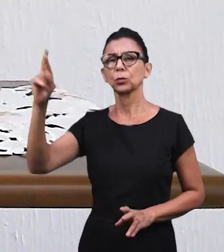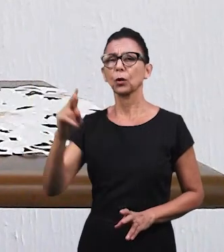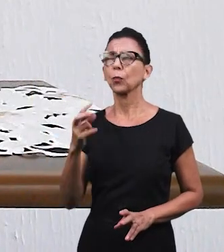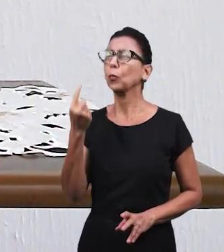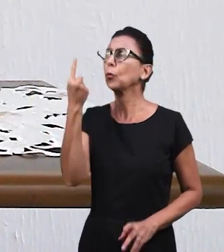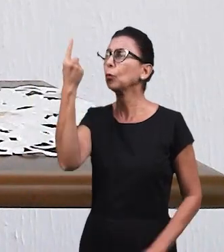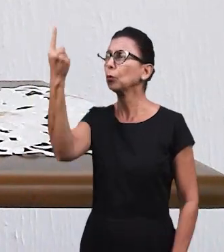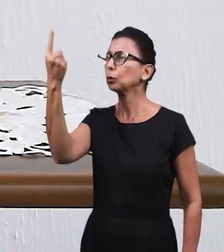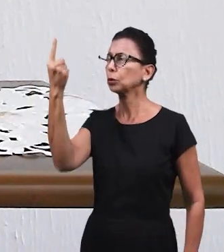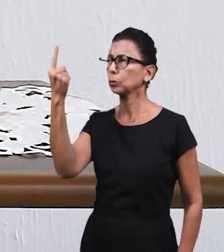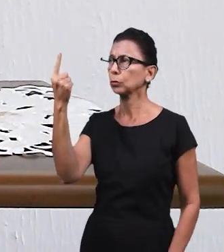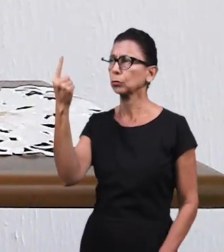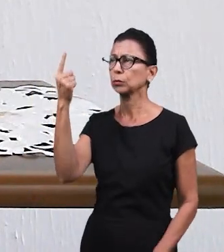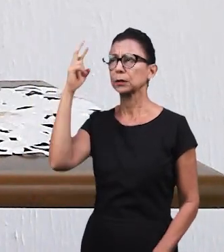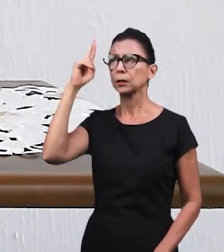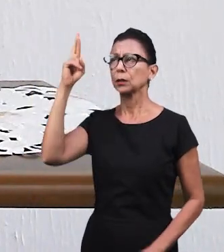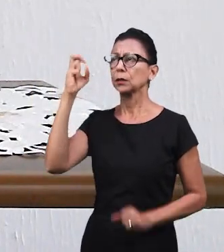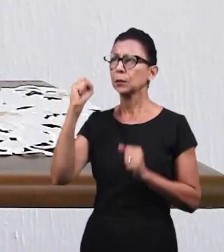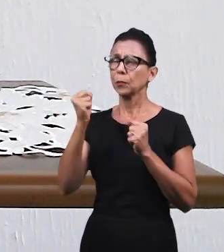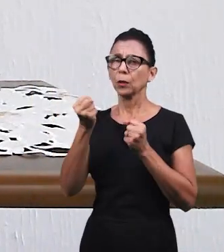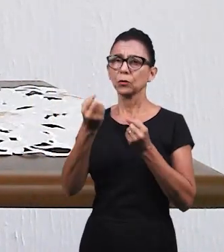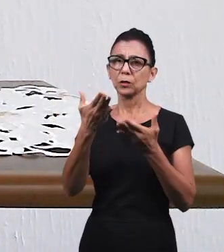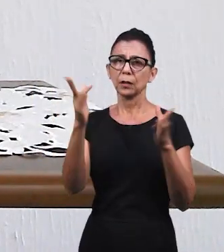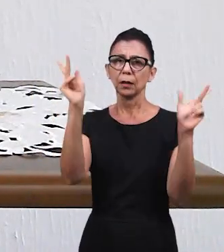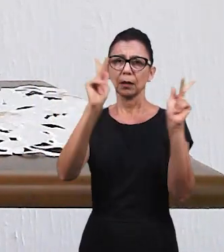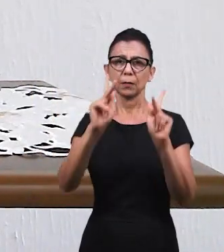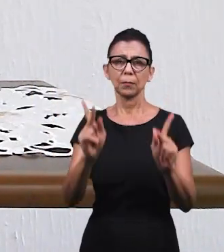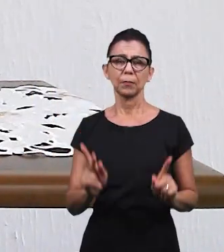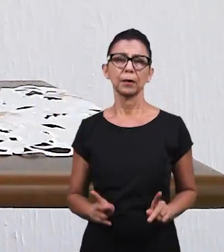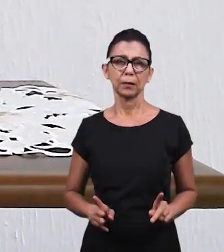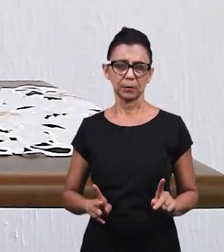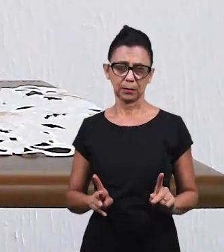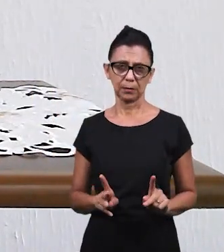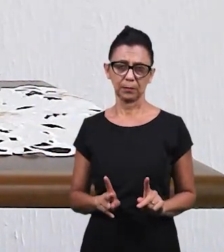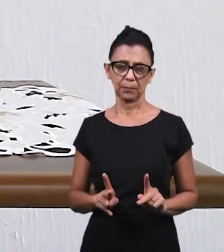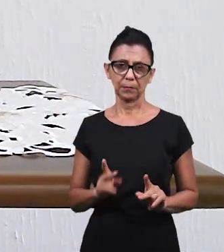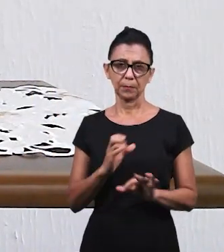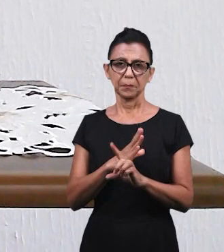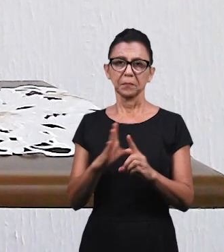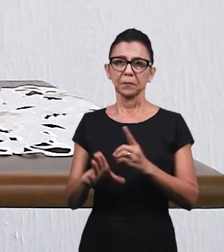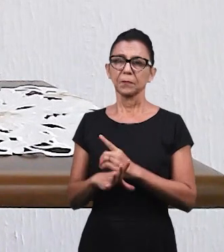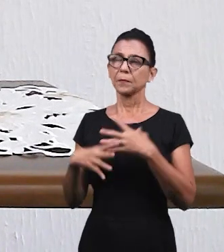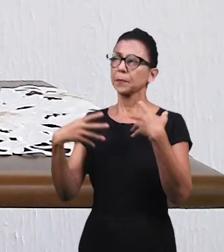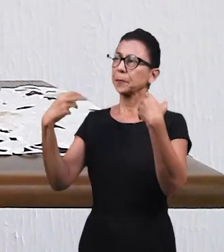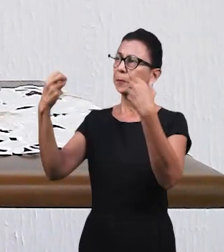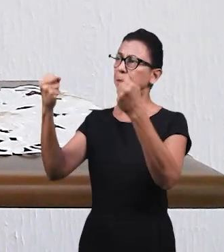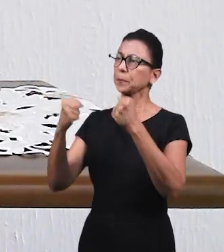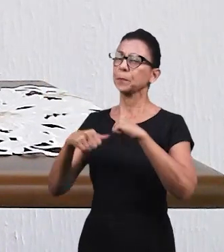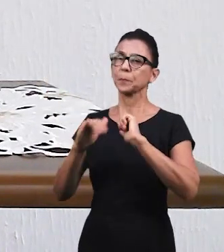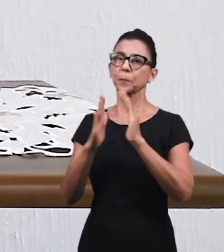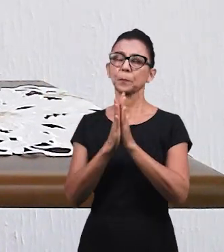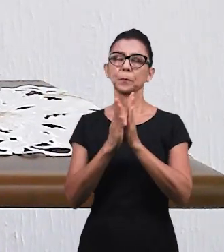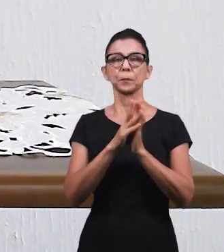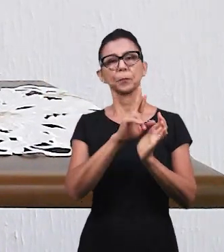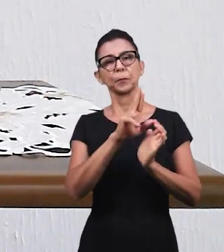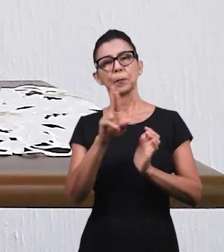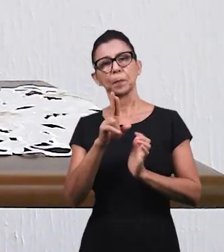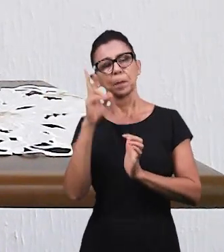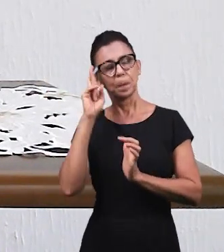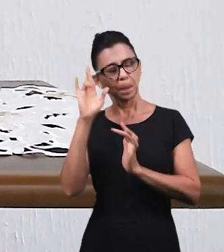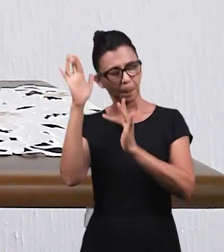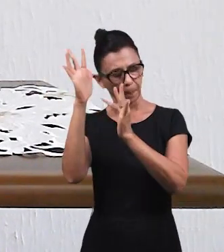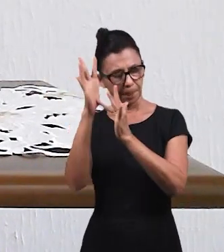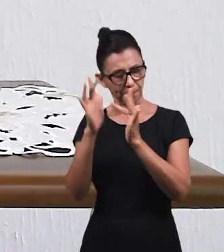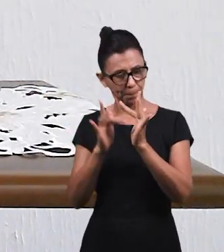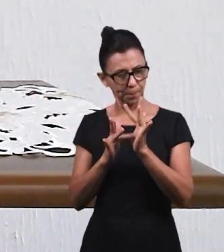здоровье духовное и мир духовный, Господь. Дай это благословение, прими это богослужение, мы молимся во